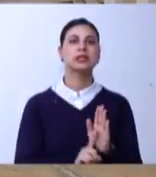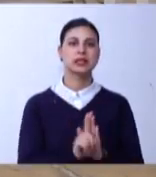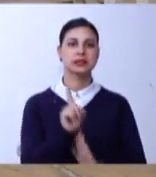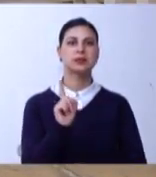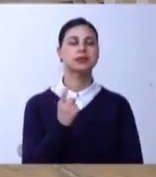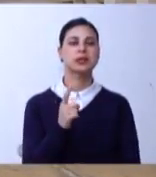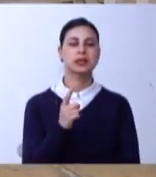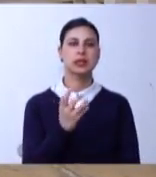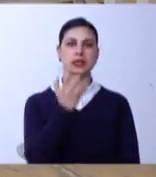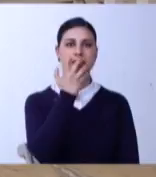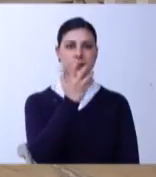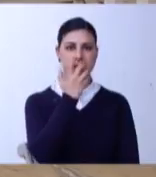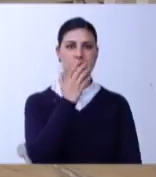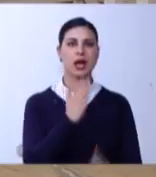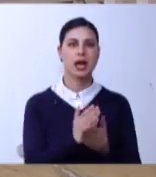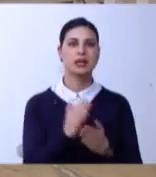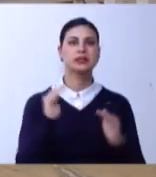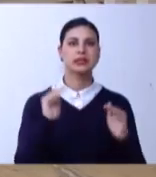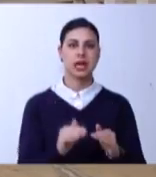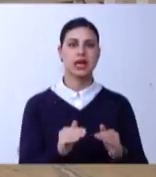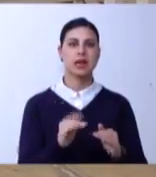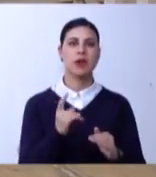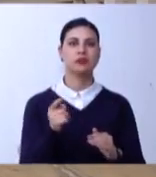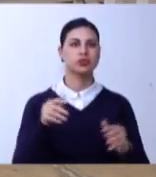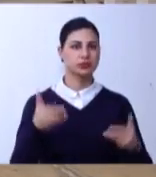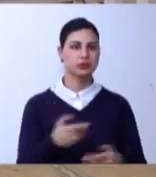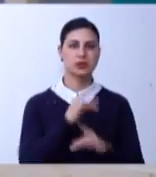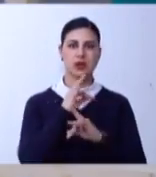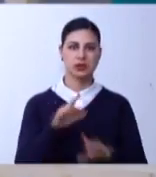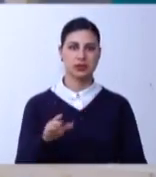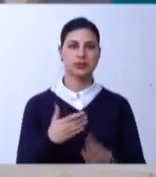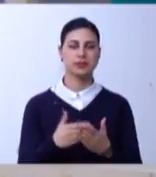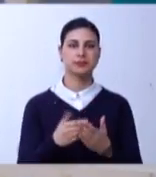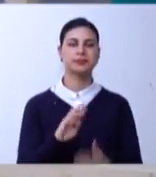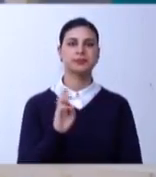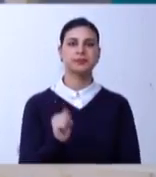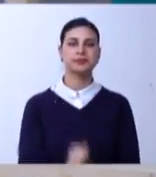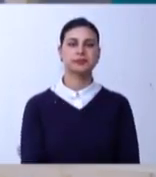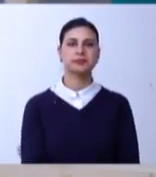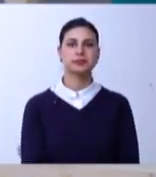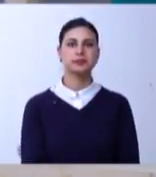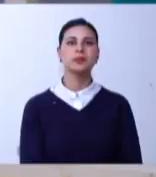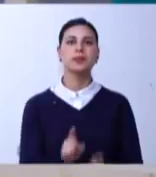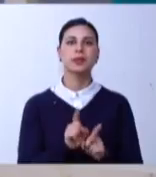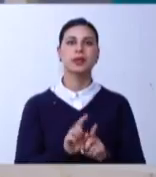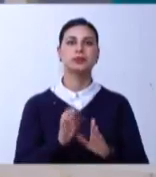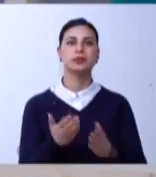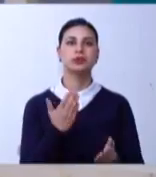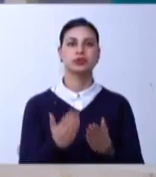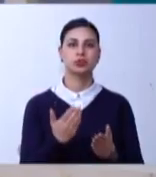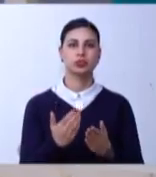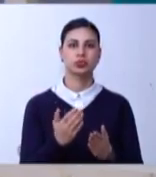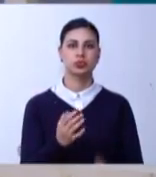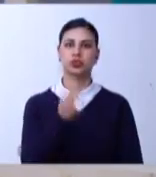დასაწყებად, რადგანაც თბილა, არის ნაკლები რისკი, ვთქვათ, გაციების და იმ შემთხვევაშიც კი, ვთქვათ,